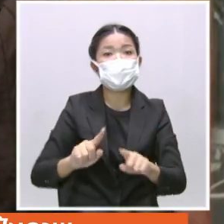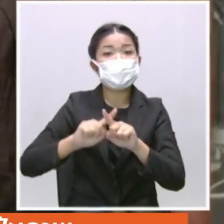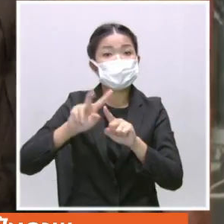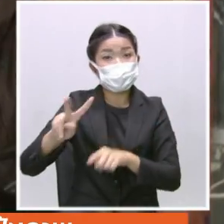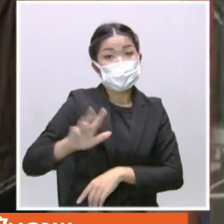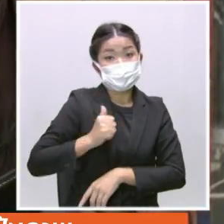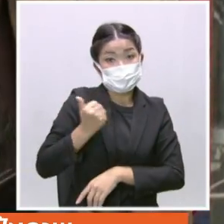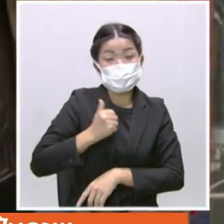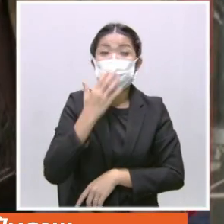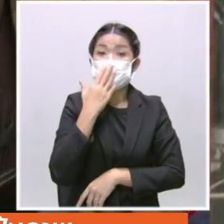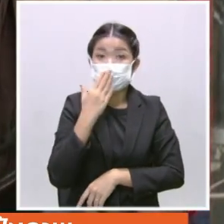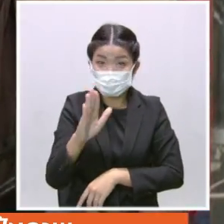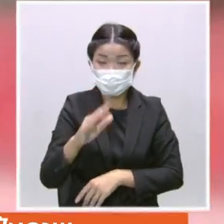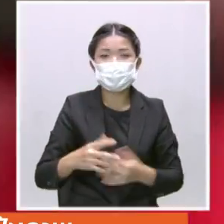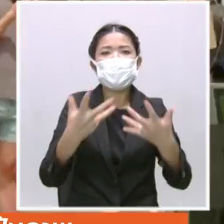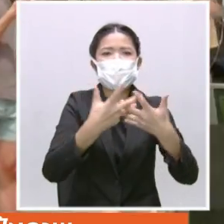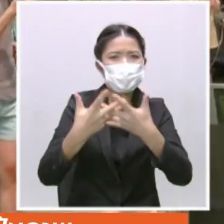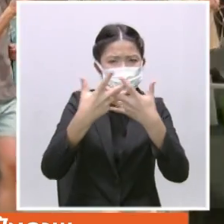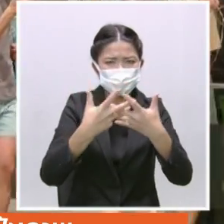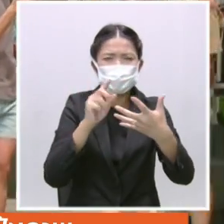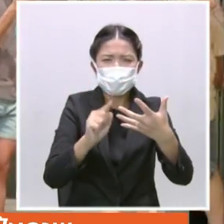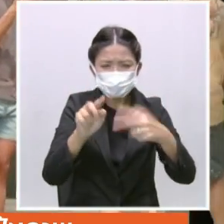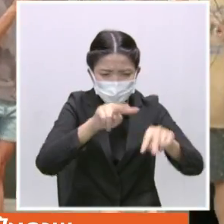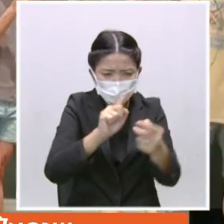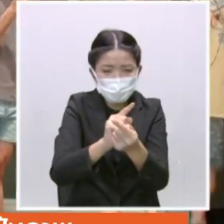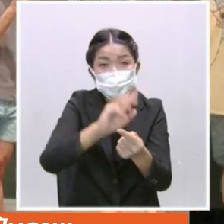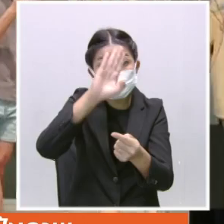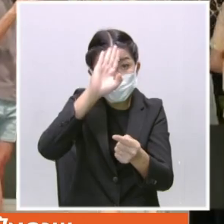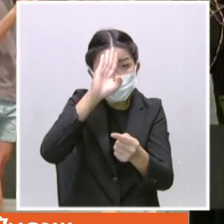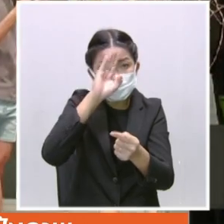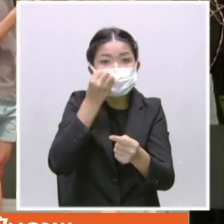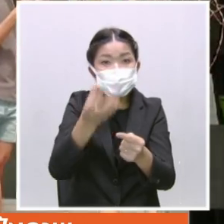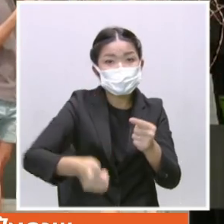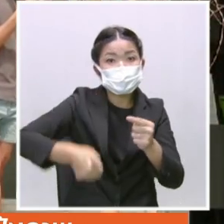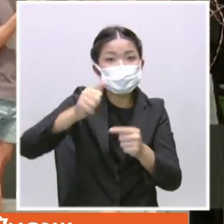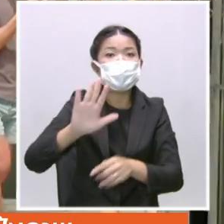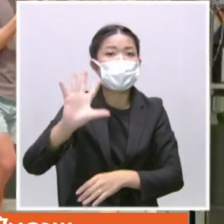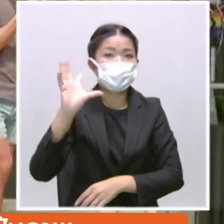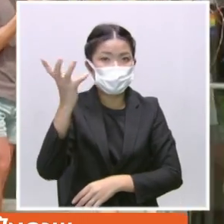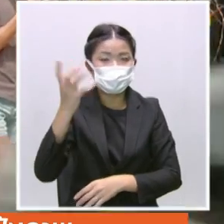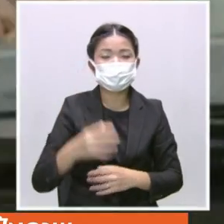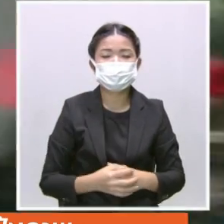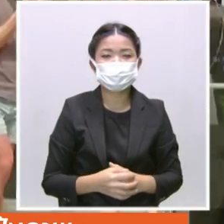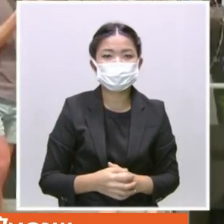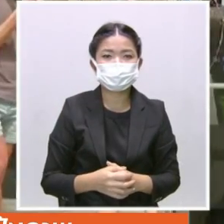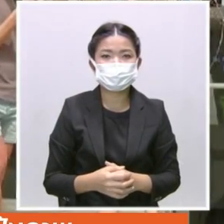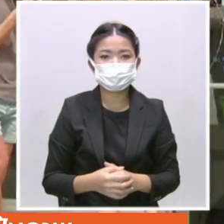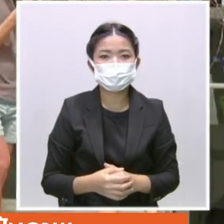แคนาดาบราซิลสหรัฐยังเป็นประเทศที่พบผู้ติดเชื้อฝีดาดลิงมากที่สุดในโลกด้วยในขณะนี้